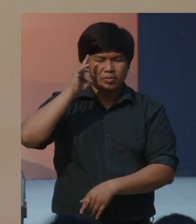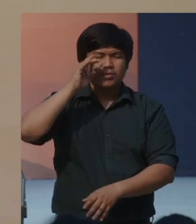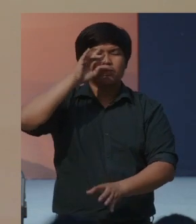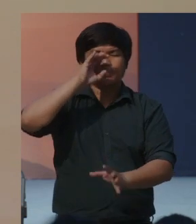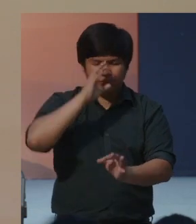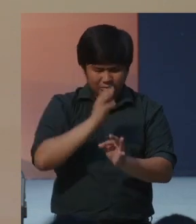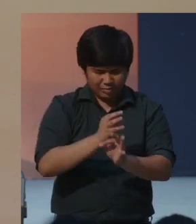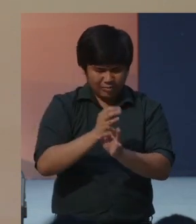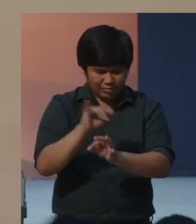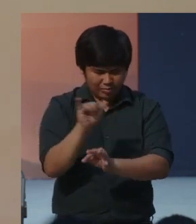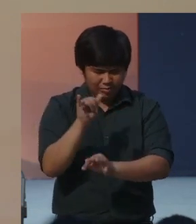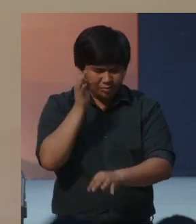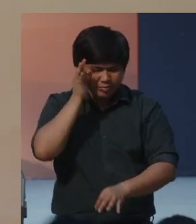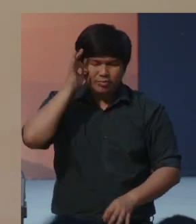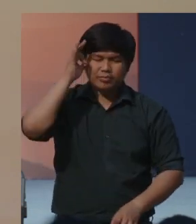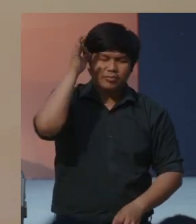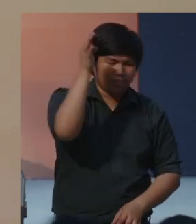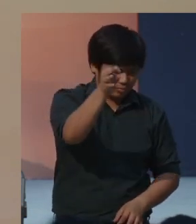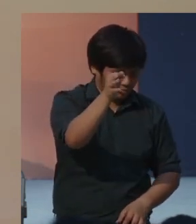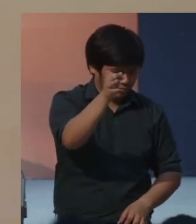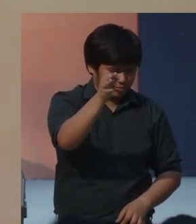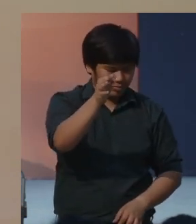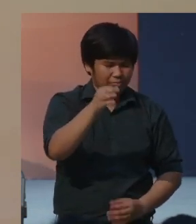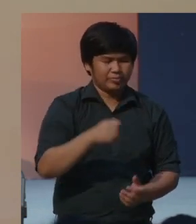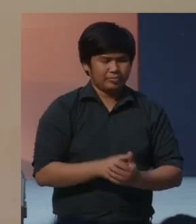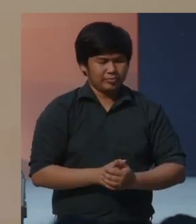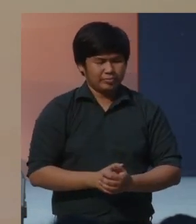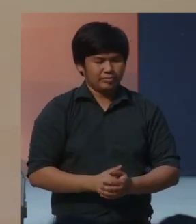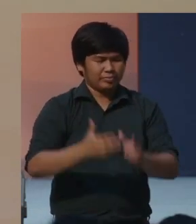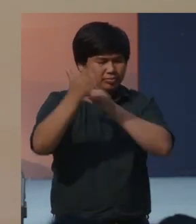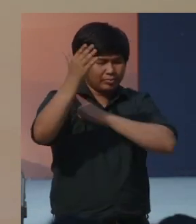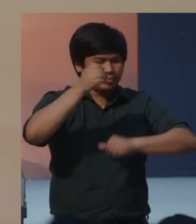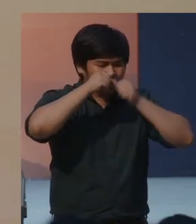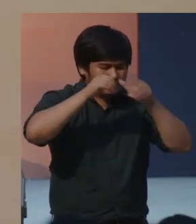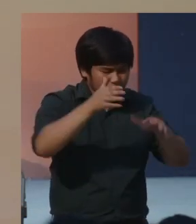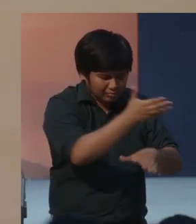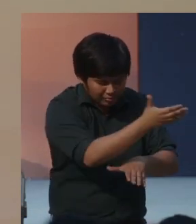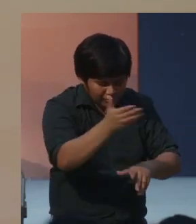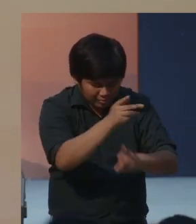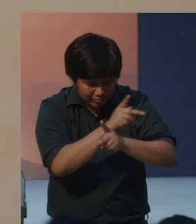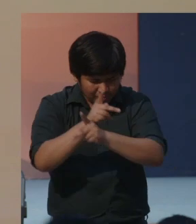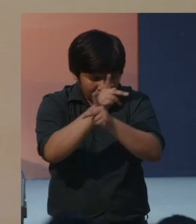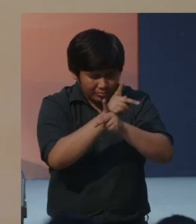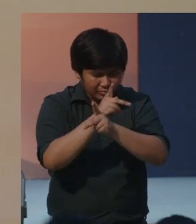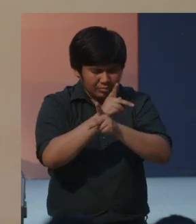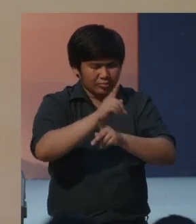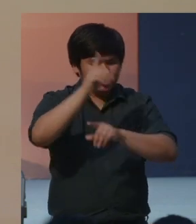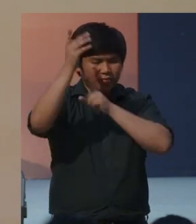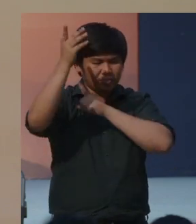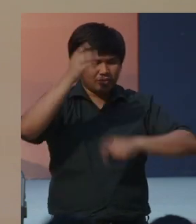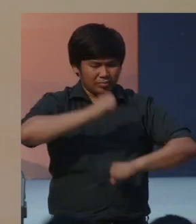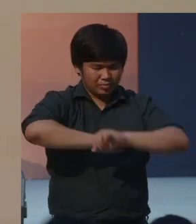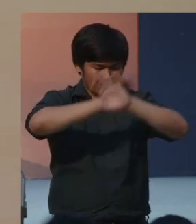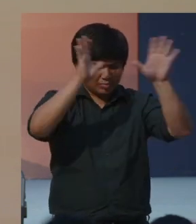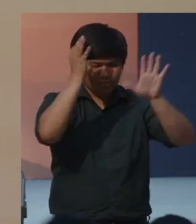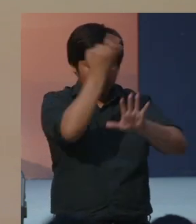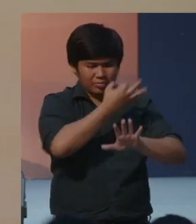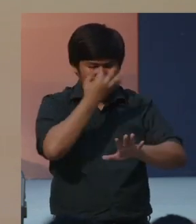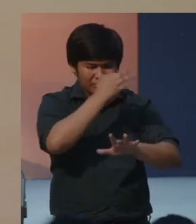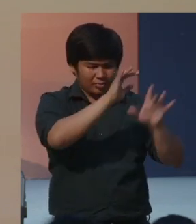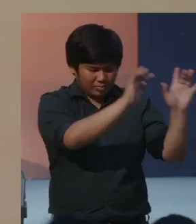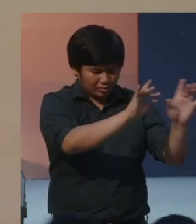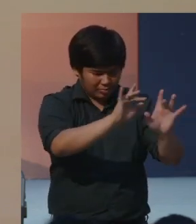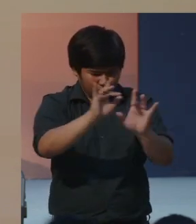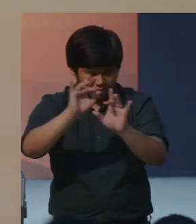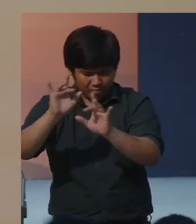aming kinabukasan. Pagpalaan kayo ng Panginoon at ingatan kayo, paliwanagin nawa ng Panginoon ang kanyang mukha sa inyo at mahabag sa